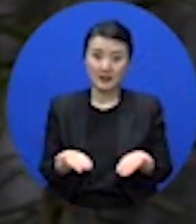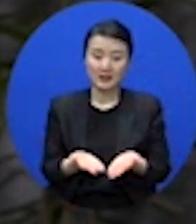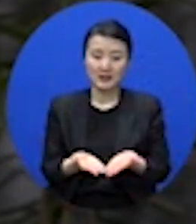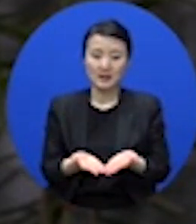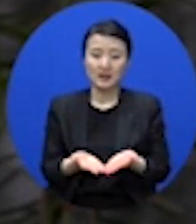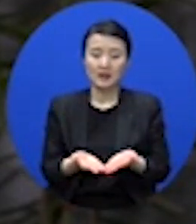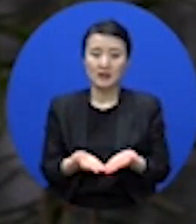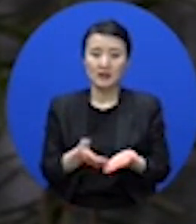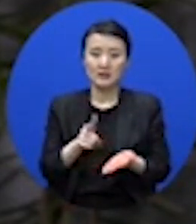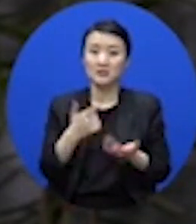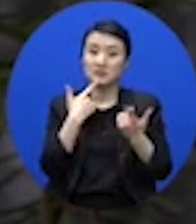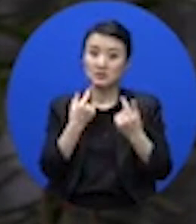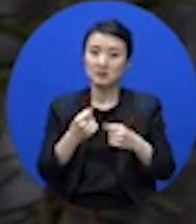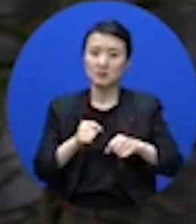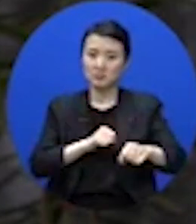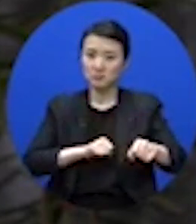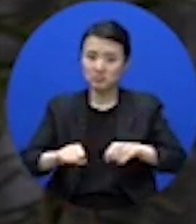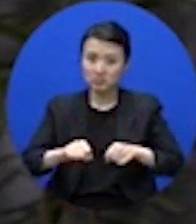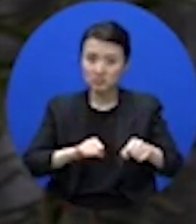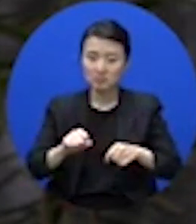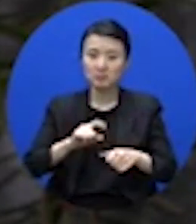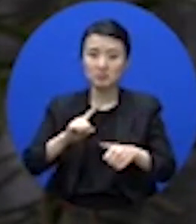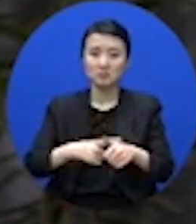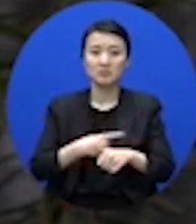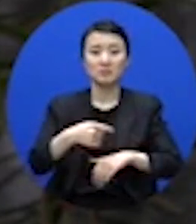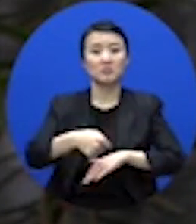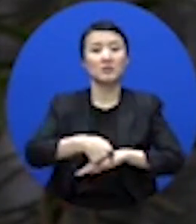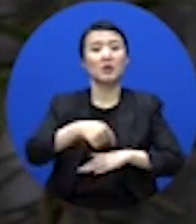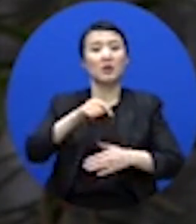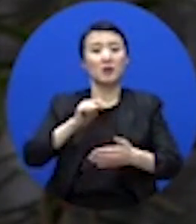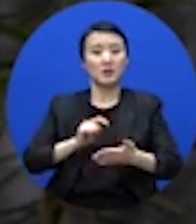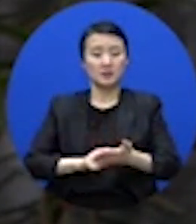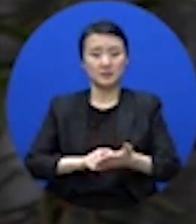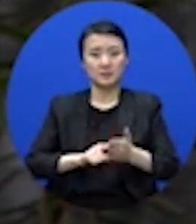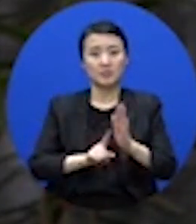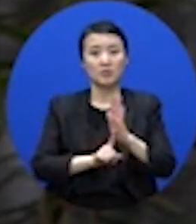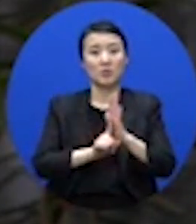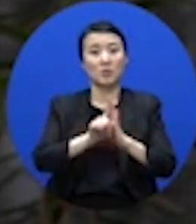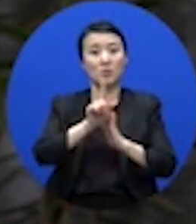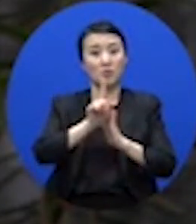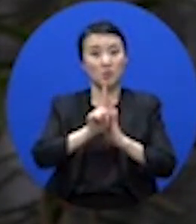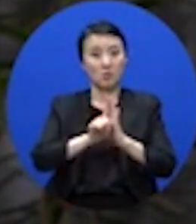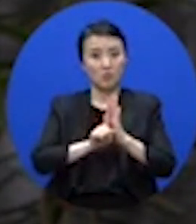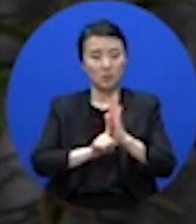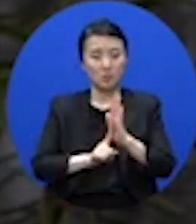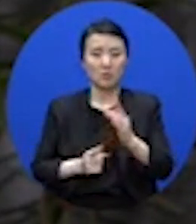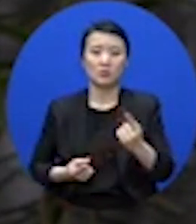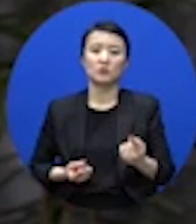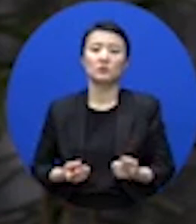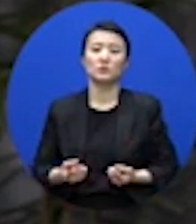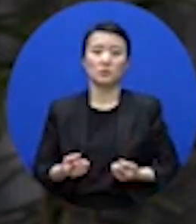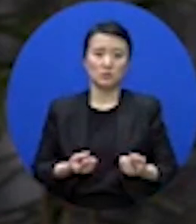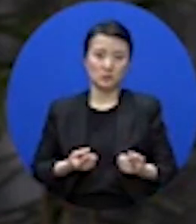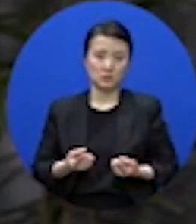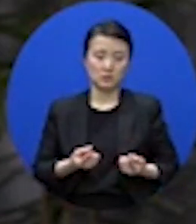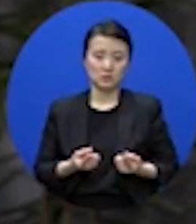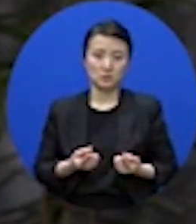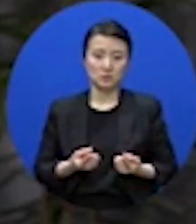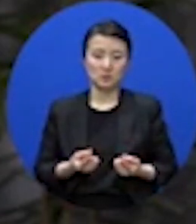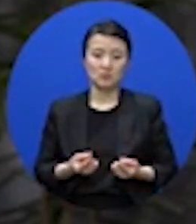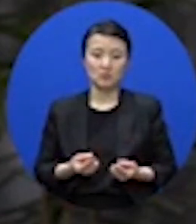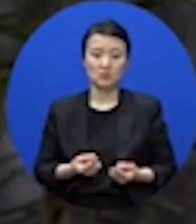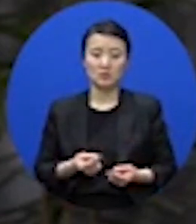활동들을 하면서 우리는 뭐 해요? 마음에 있는 온도를 자가 조절한다라는 표현을 해요.